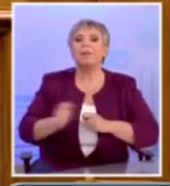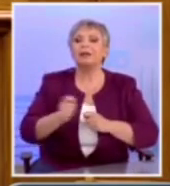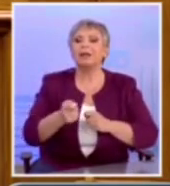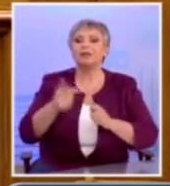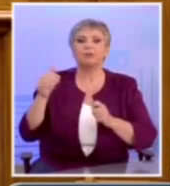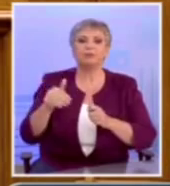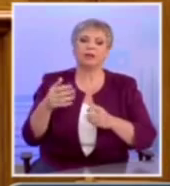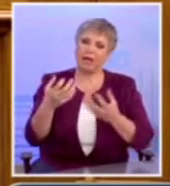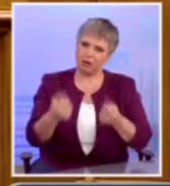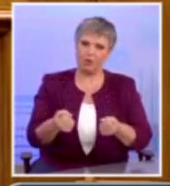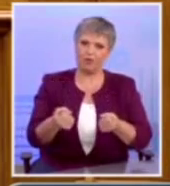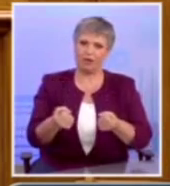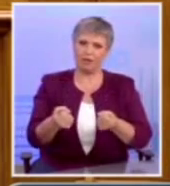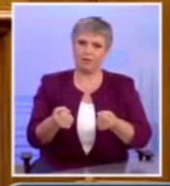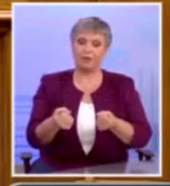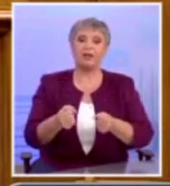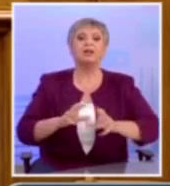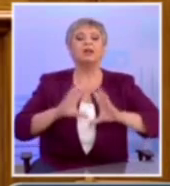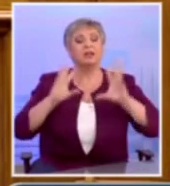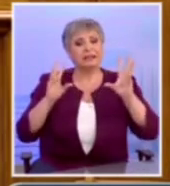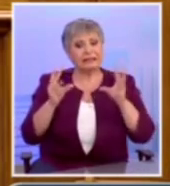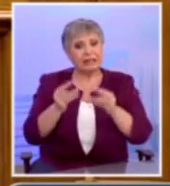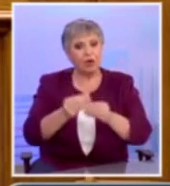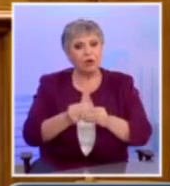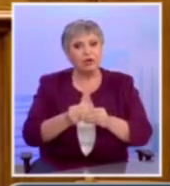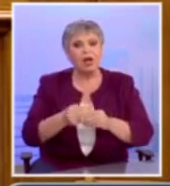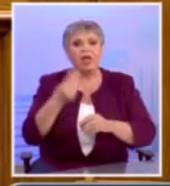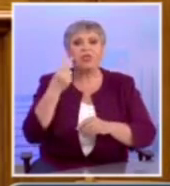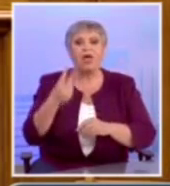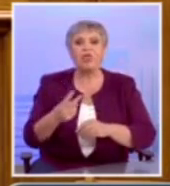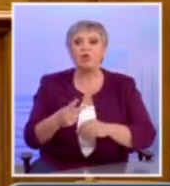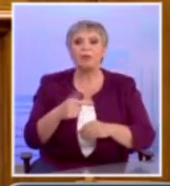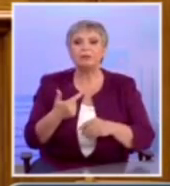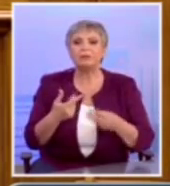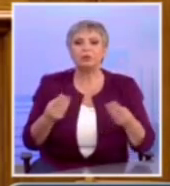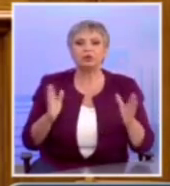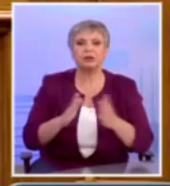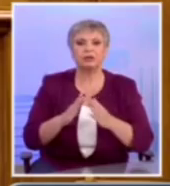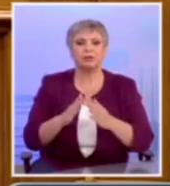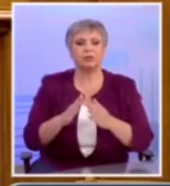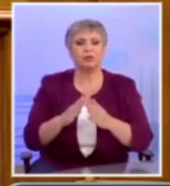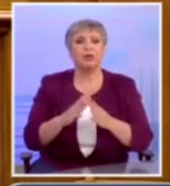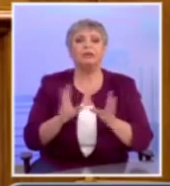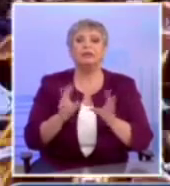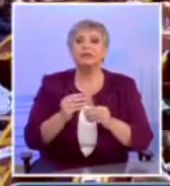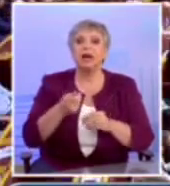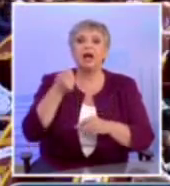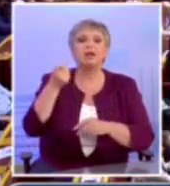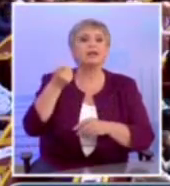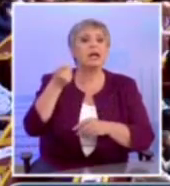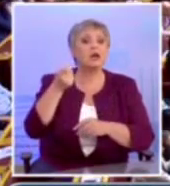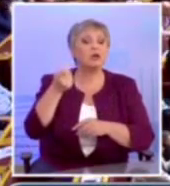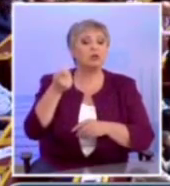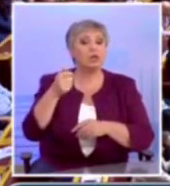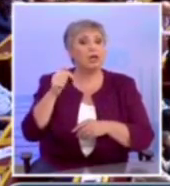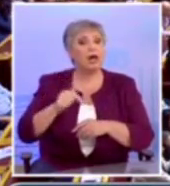κατεύθυνση. Συνολικά θα είναι ηφαισιακά τα μέτρα. Εξαρτάται τι θα γίνει και με το χρέος. Εξαρτάται τι θα